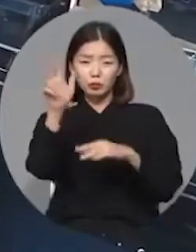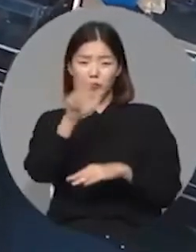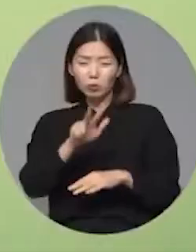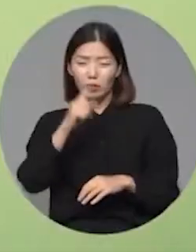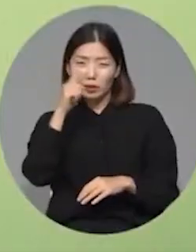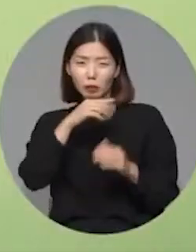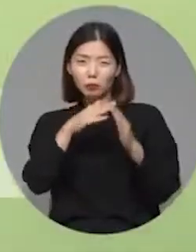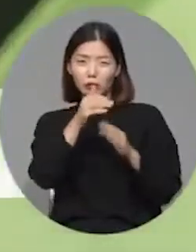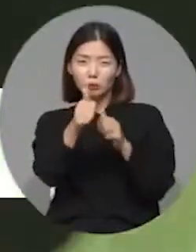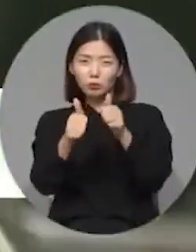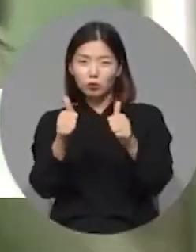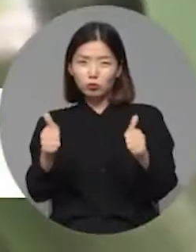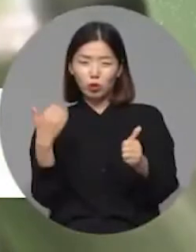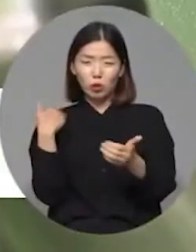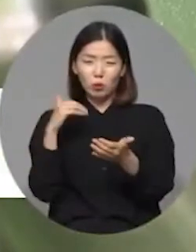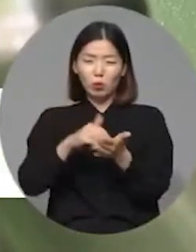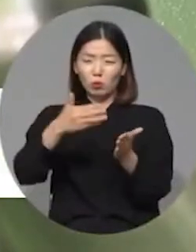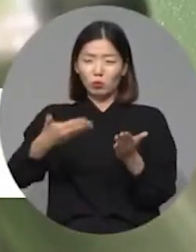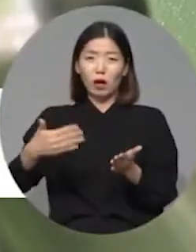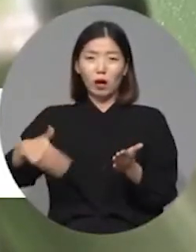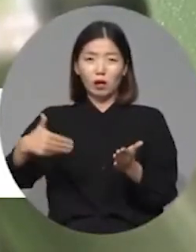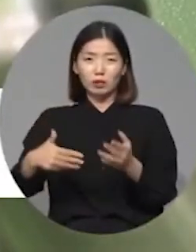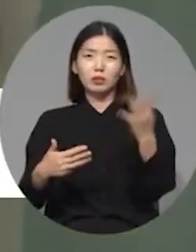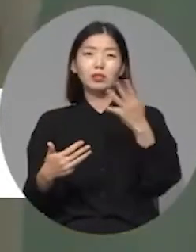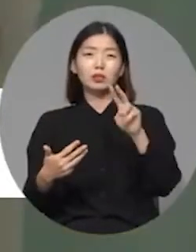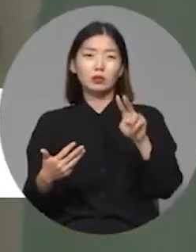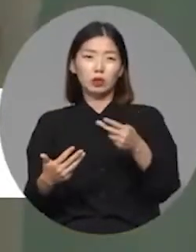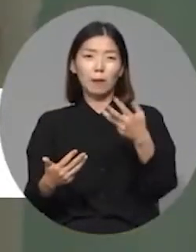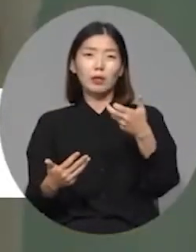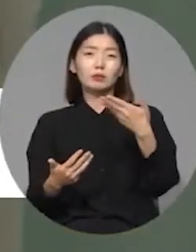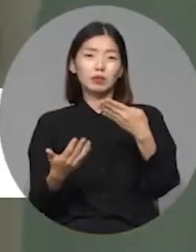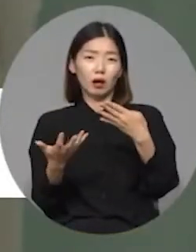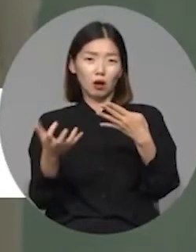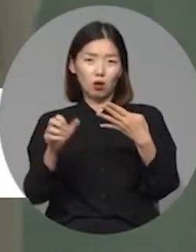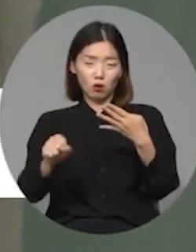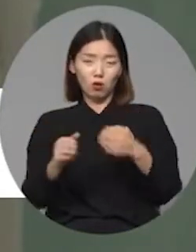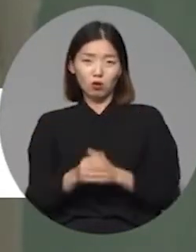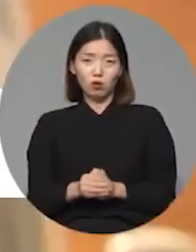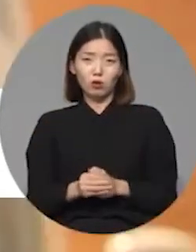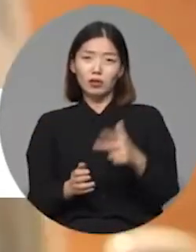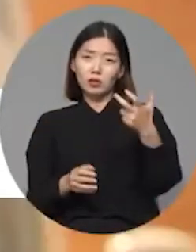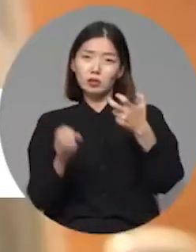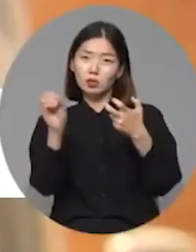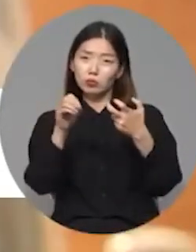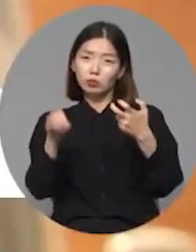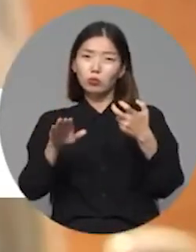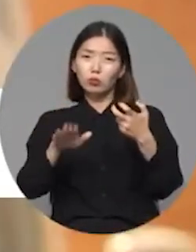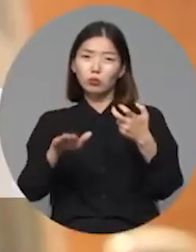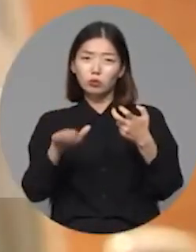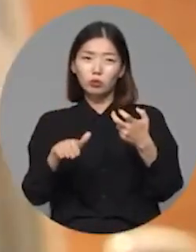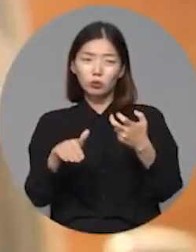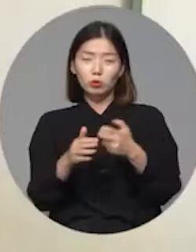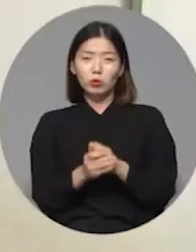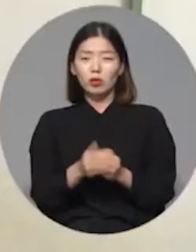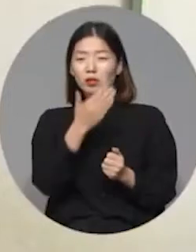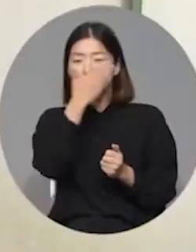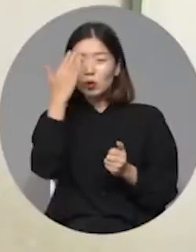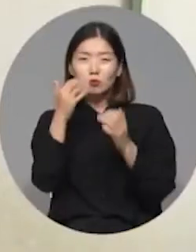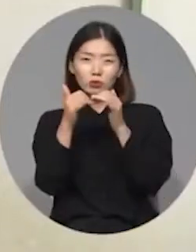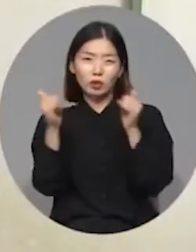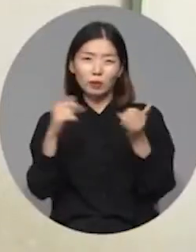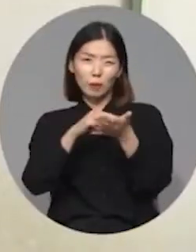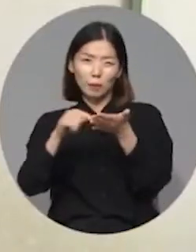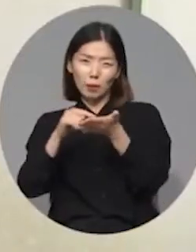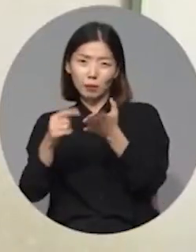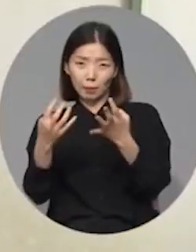나쁜 집주인들이 돌려주지 않고 있는 보증금은 4,284억 원. 70%가량이 2030세대의 피해액으로